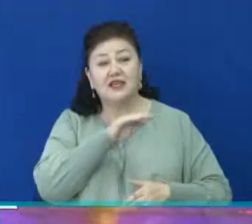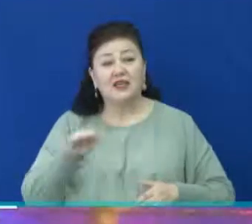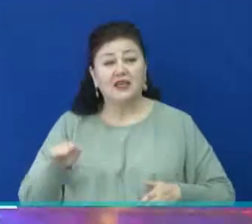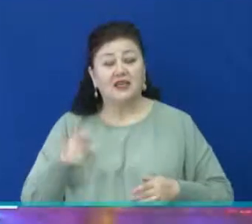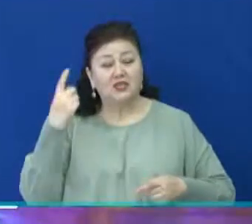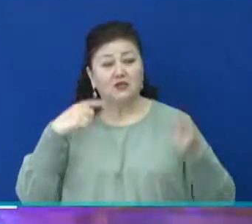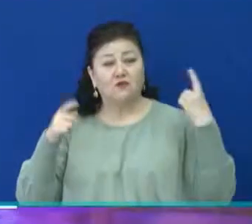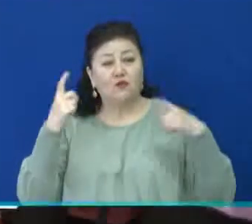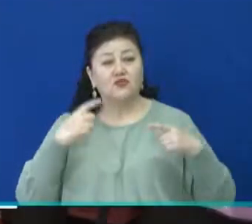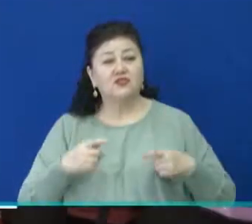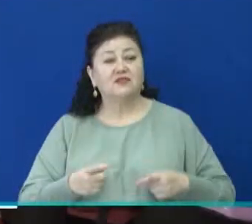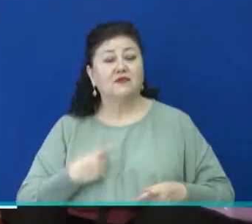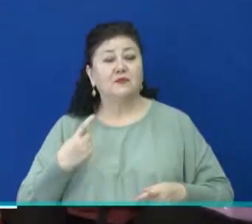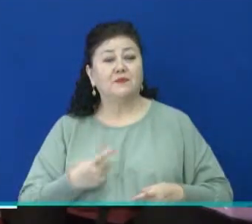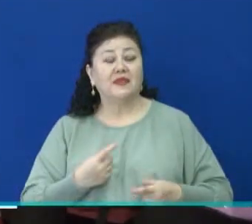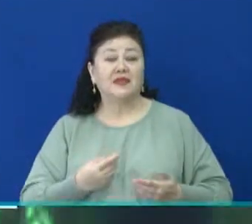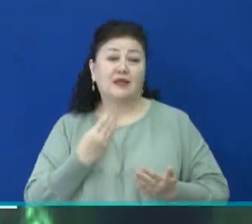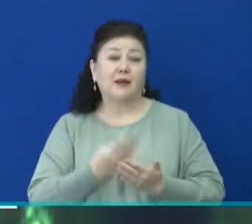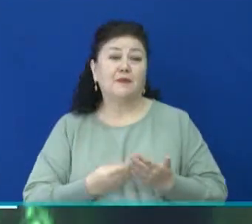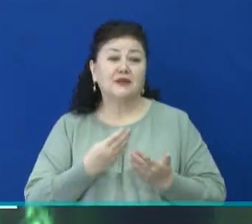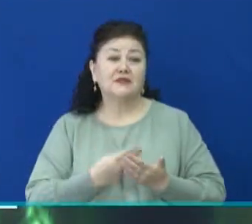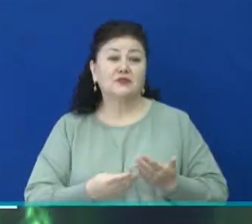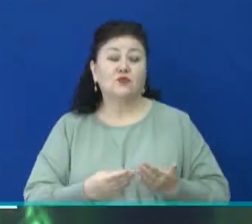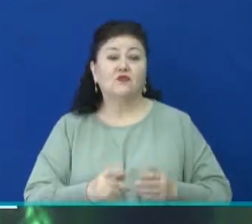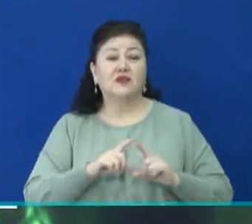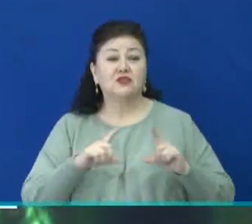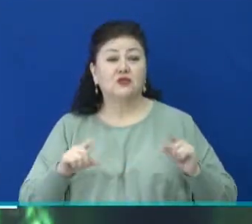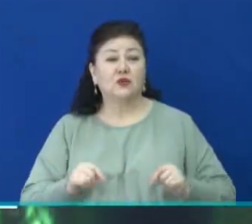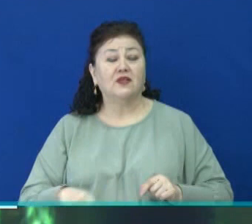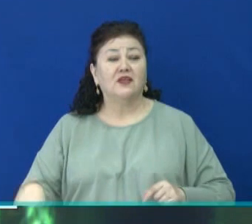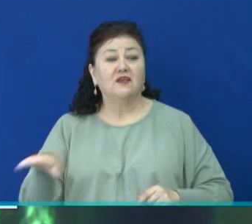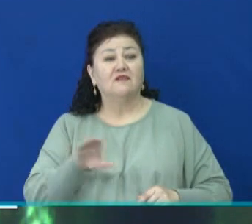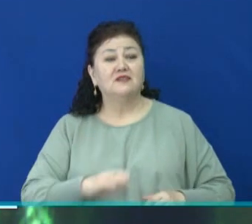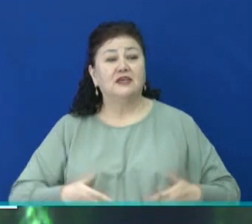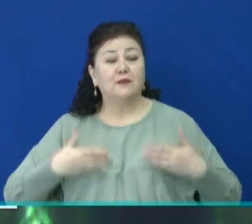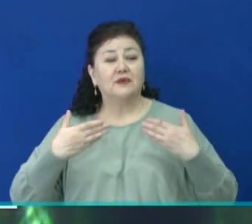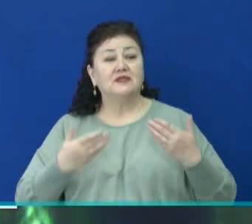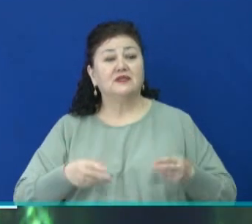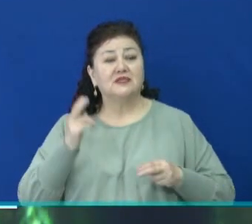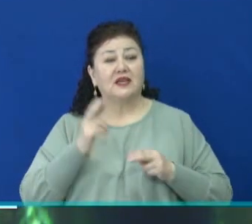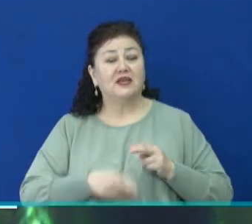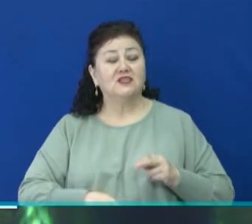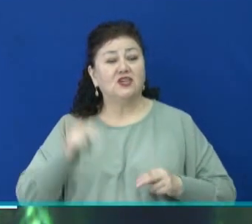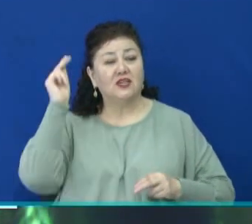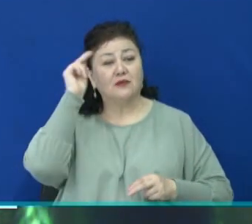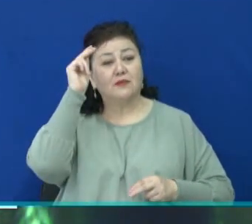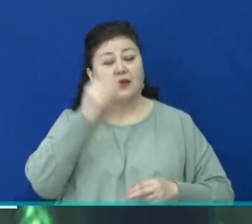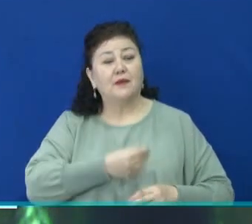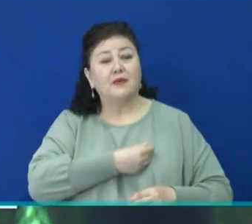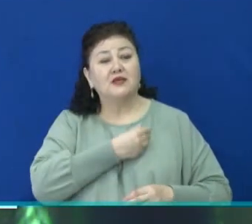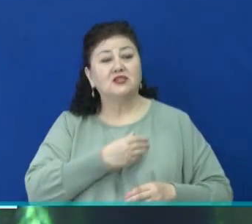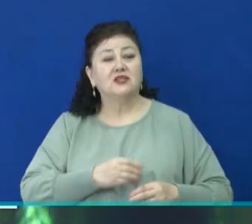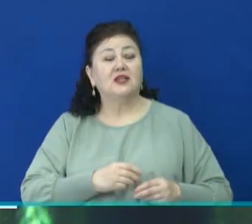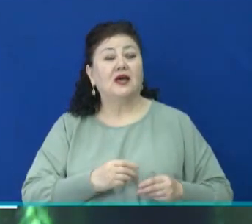установок. Это одна из образцовых школ в нашем регионе. Поздравляю всех с окончанием учебы и пожелаем успехов во